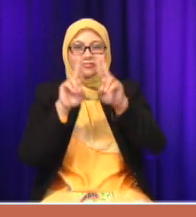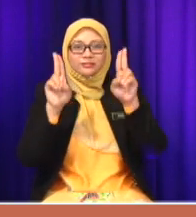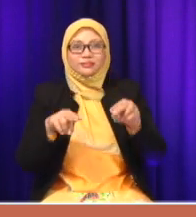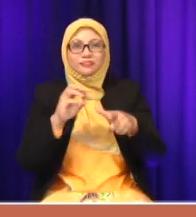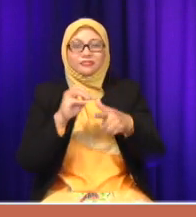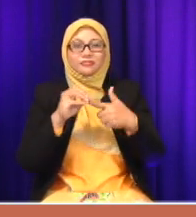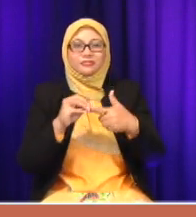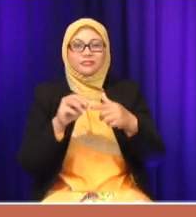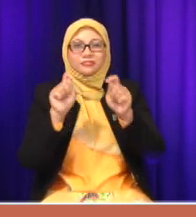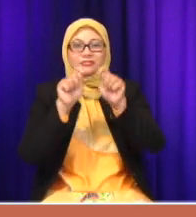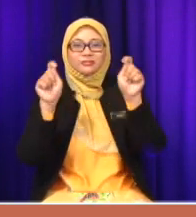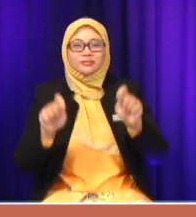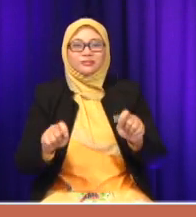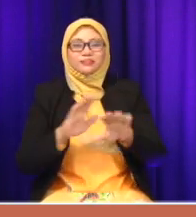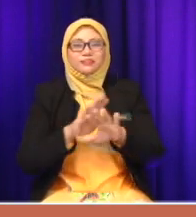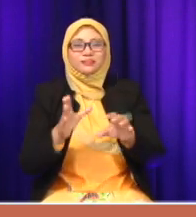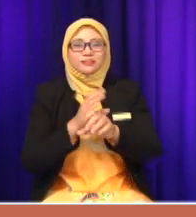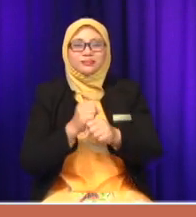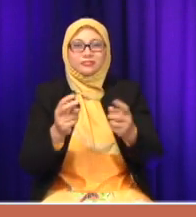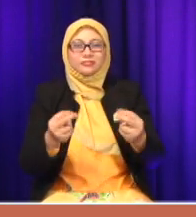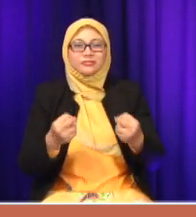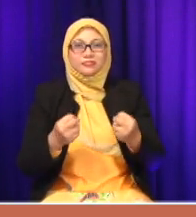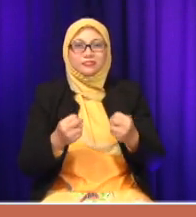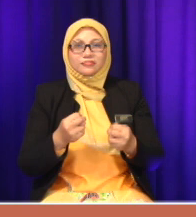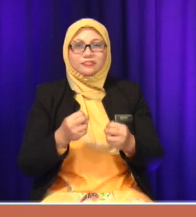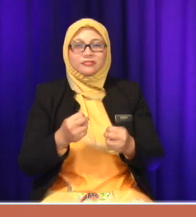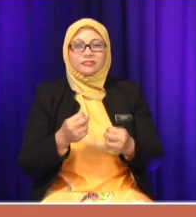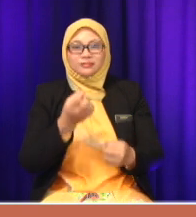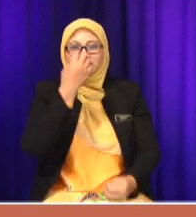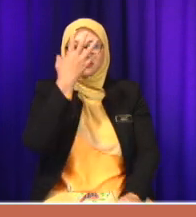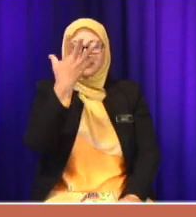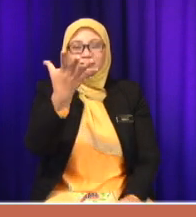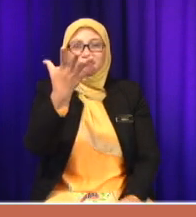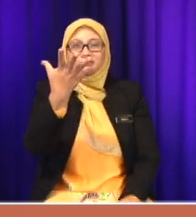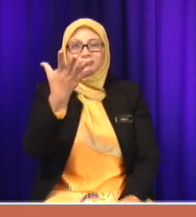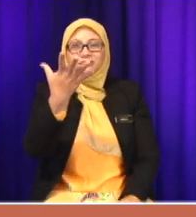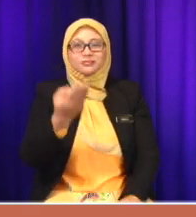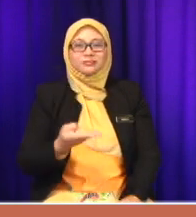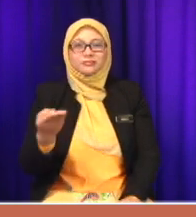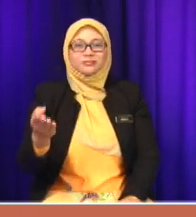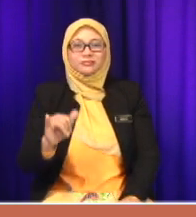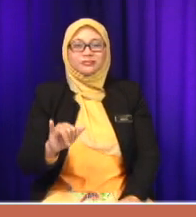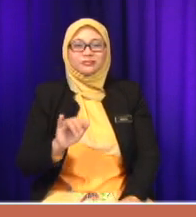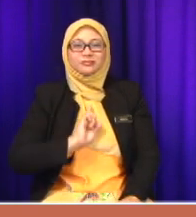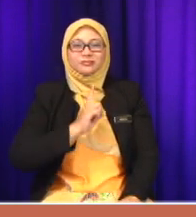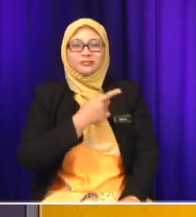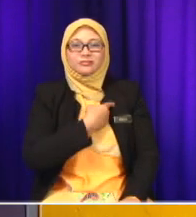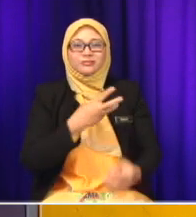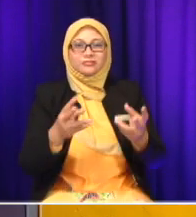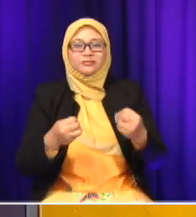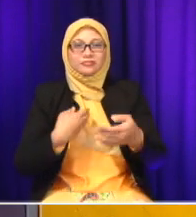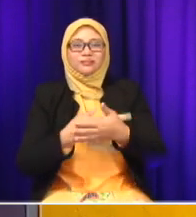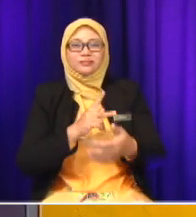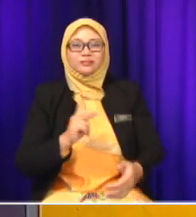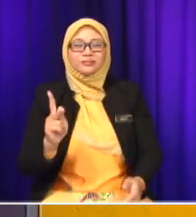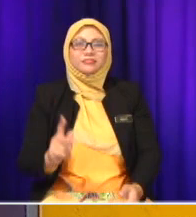kita tak dapat nak menerangkan dengan betul komponen yang kita hendak Cuba sampaikan baik jadi kita